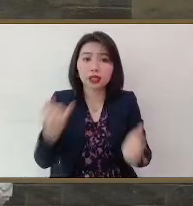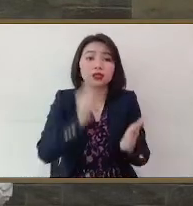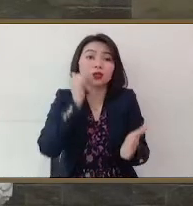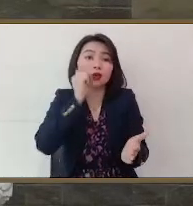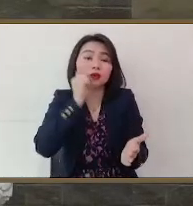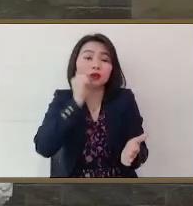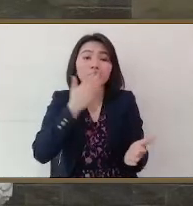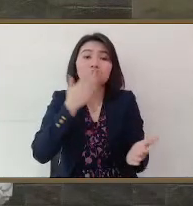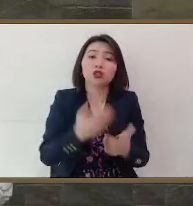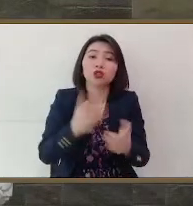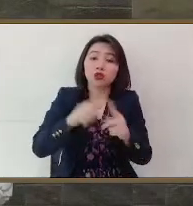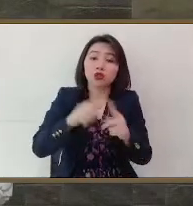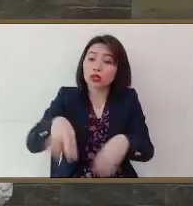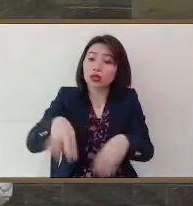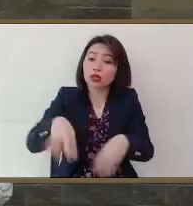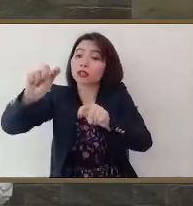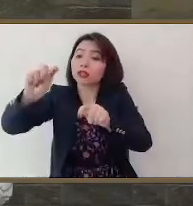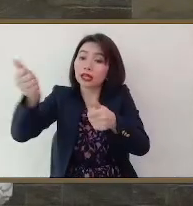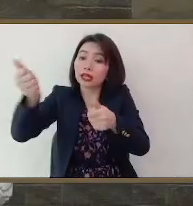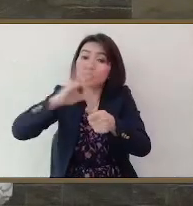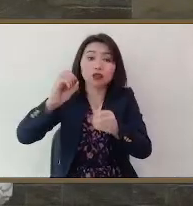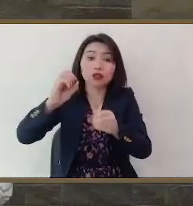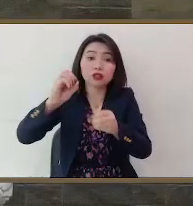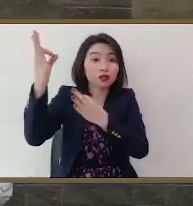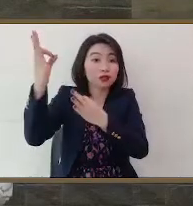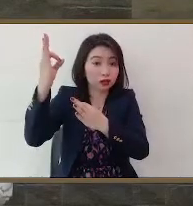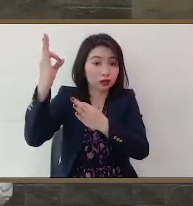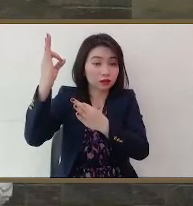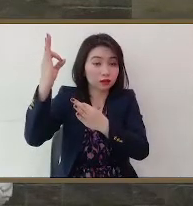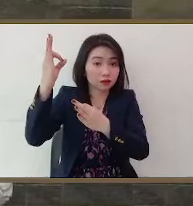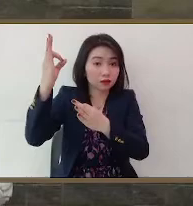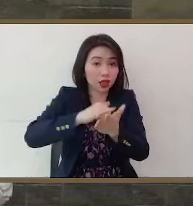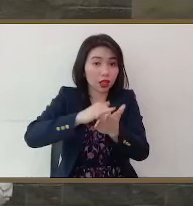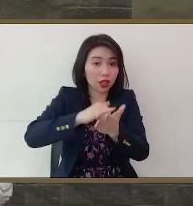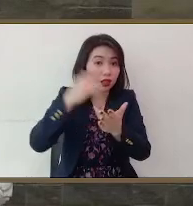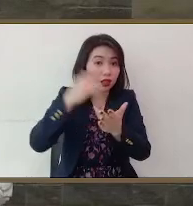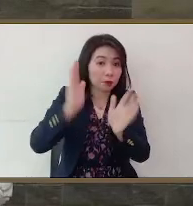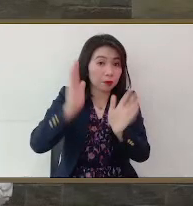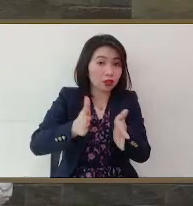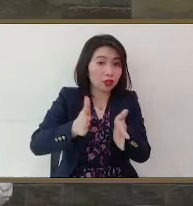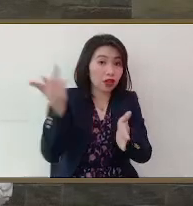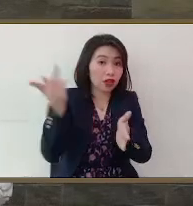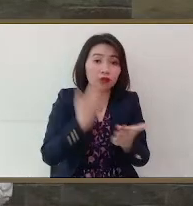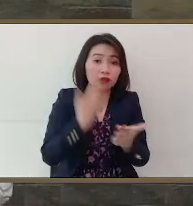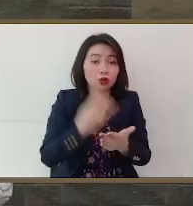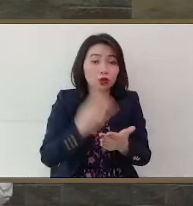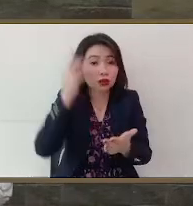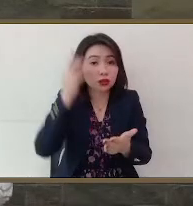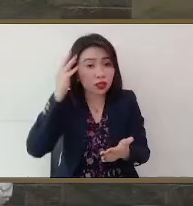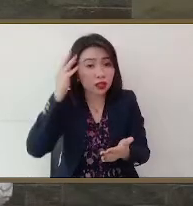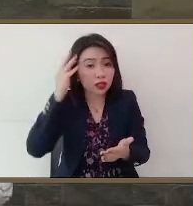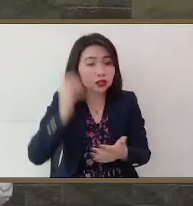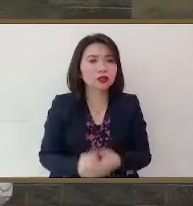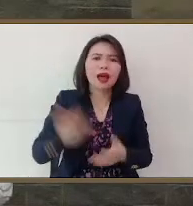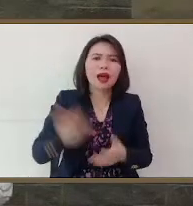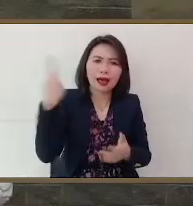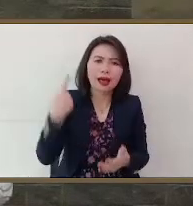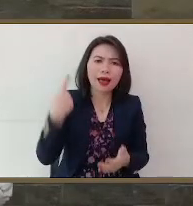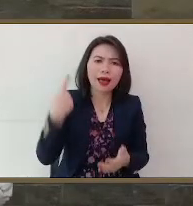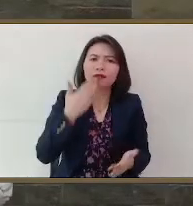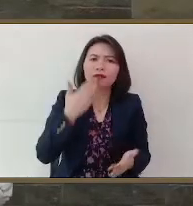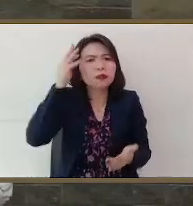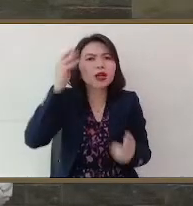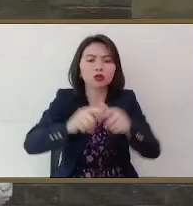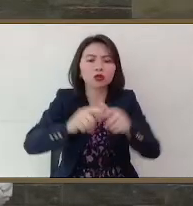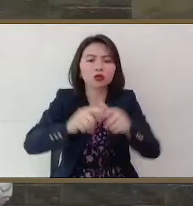magbigay ng tithes and offering. Come on, talk to me if you can. Isang katinuan ng pag-iisip ang magpatuloy tayo sa